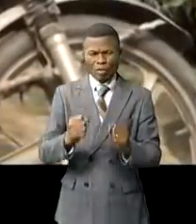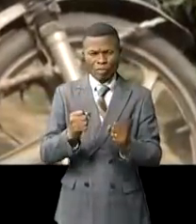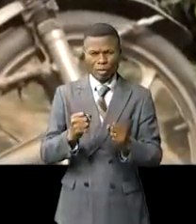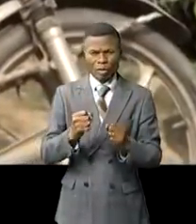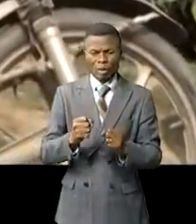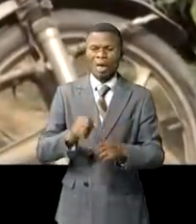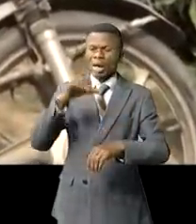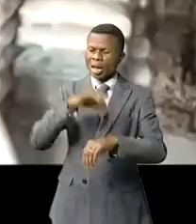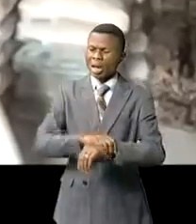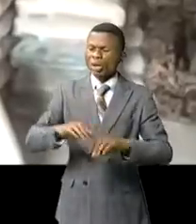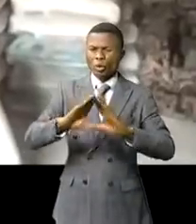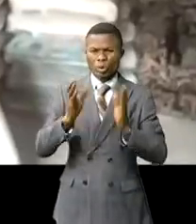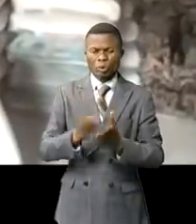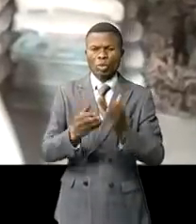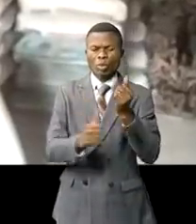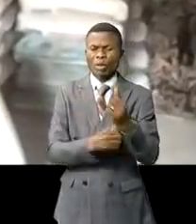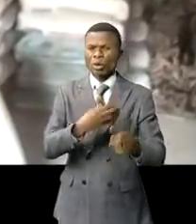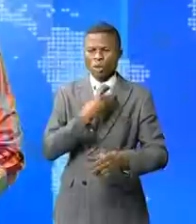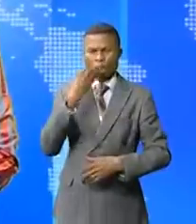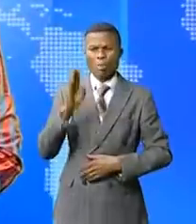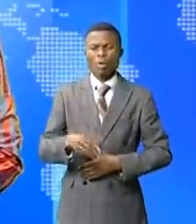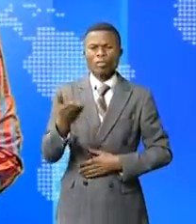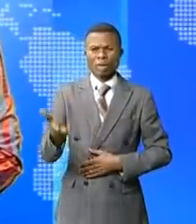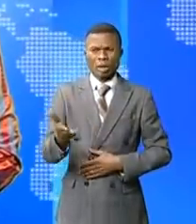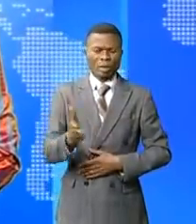mettre hors d'état de nuire tous les fauteurs en eau trouble.